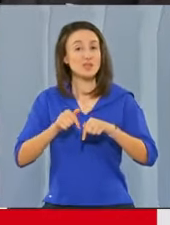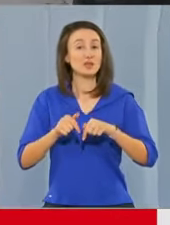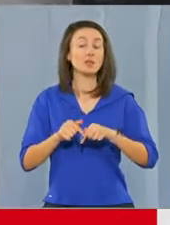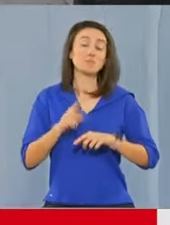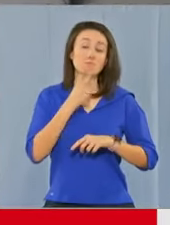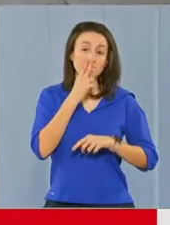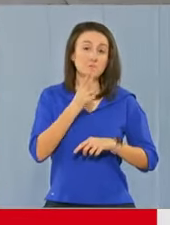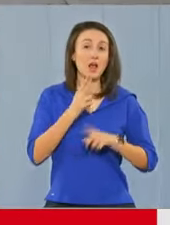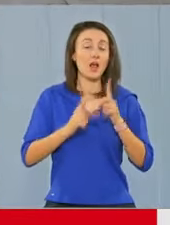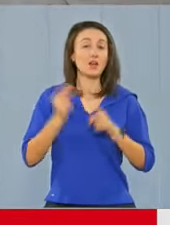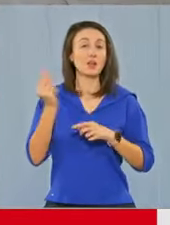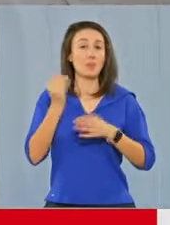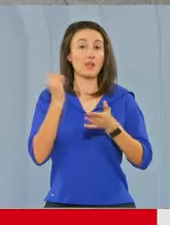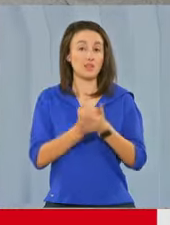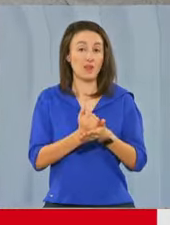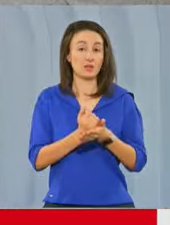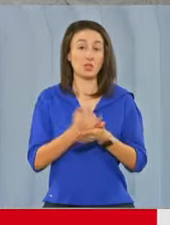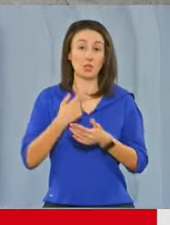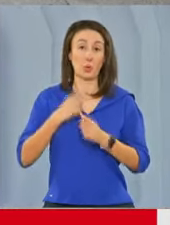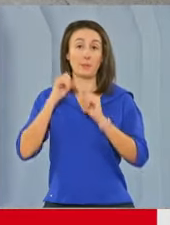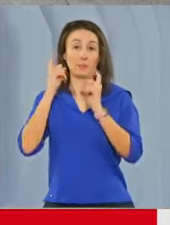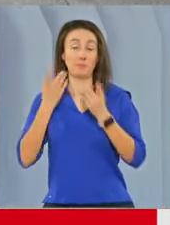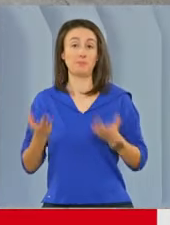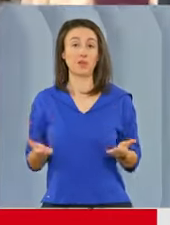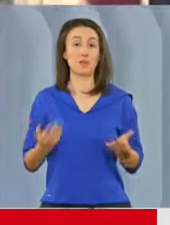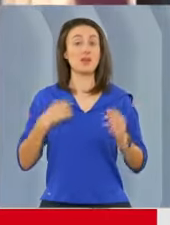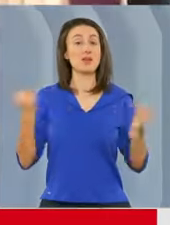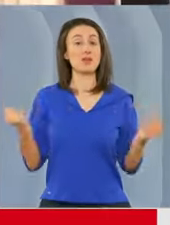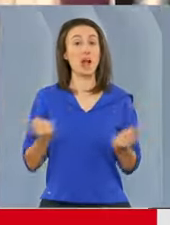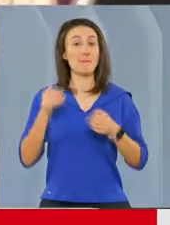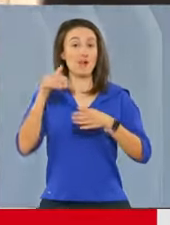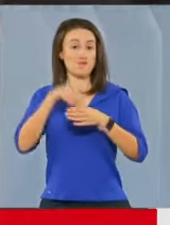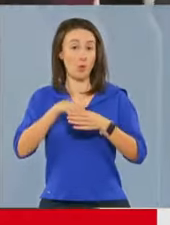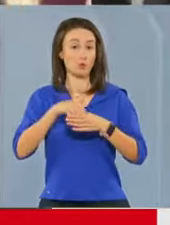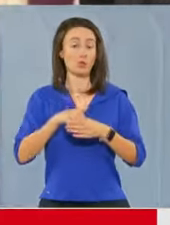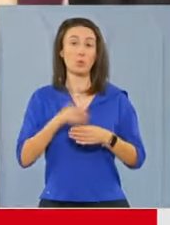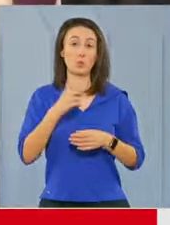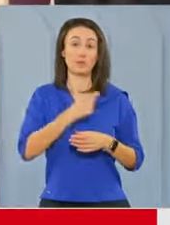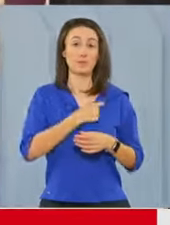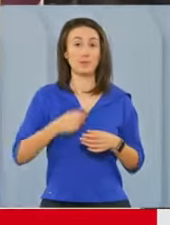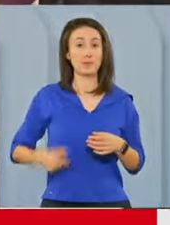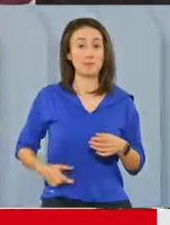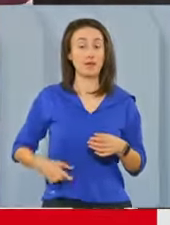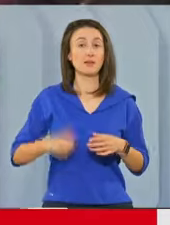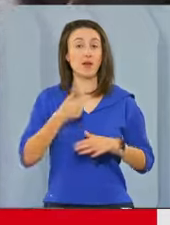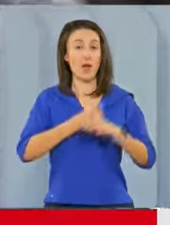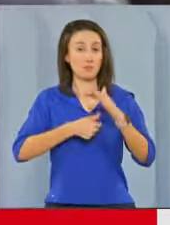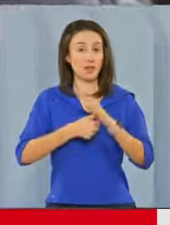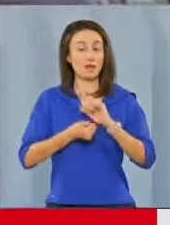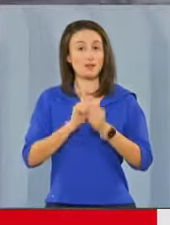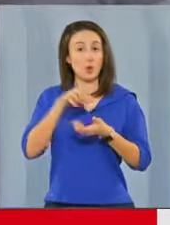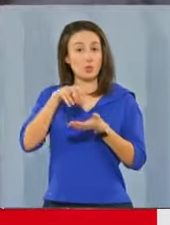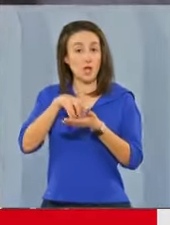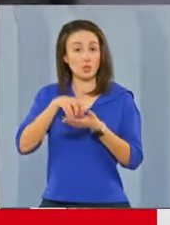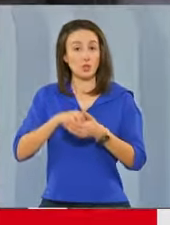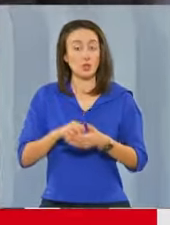vor deveni realitate? Eu mă mir că în campania electorală a vreunui primar de capitală sau de